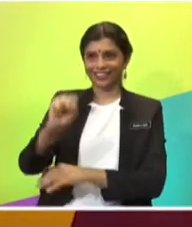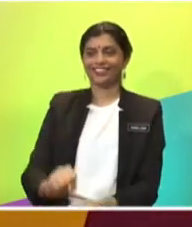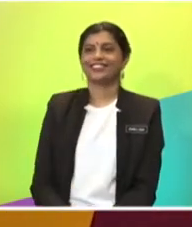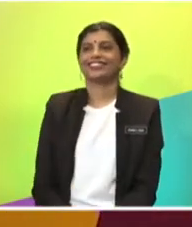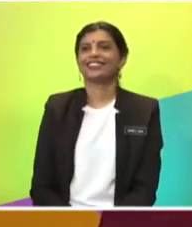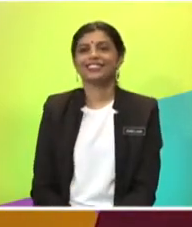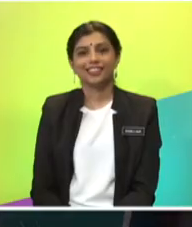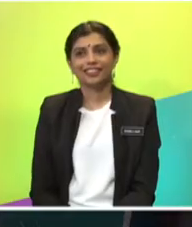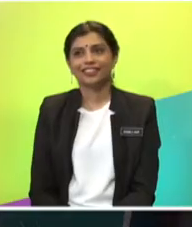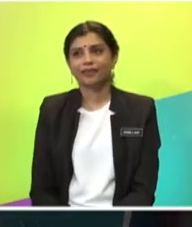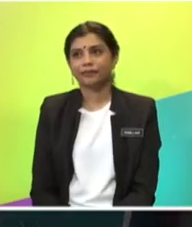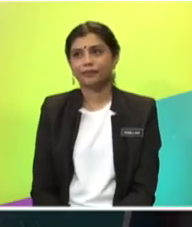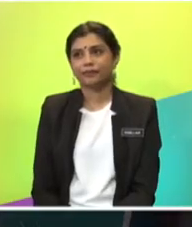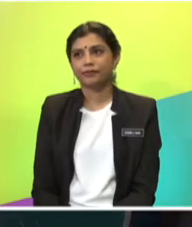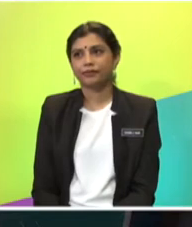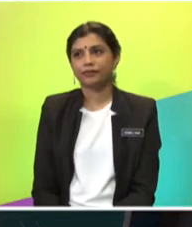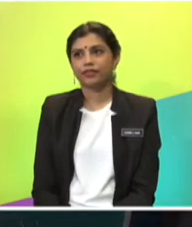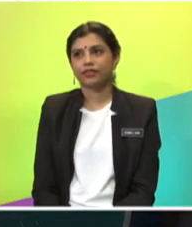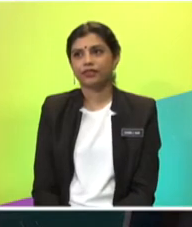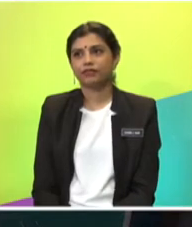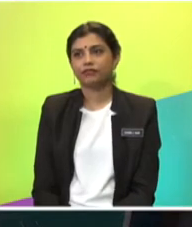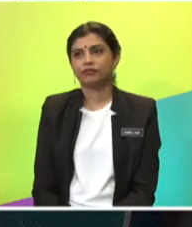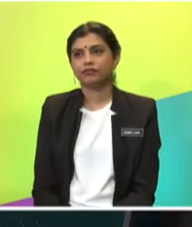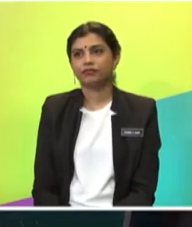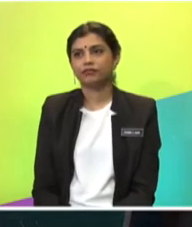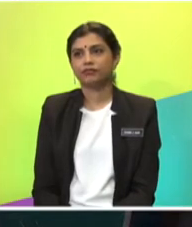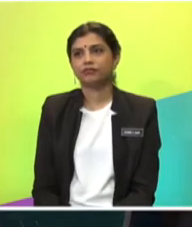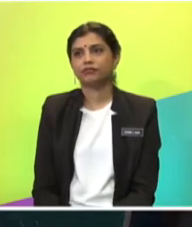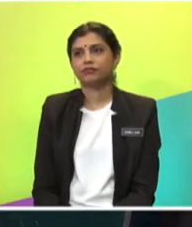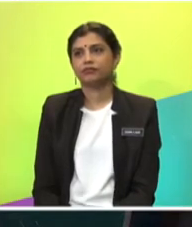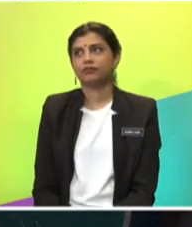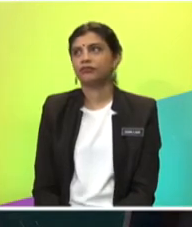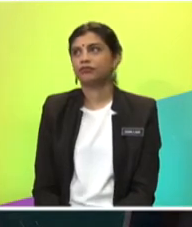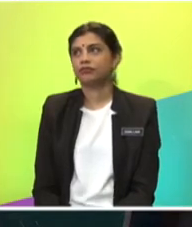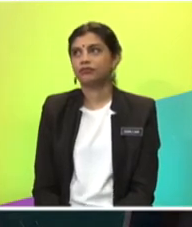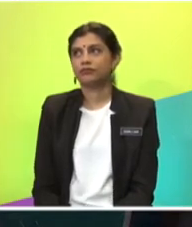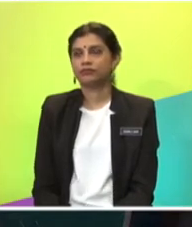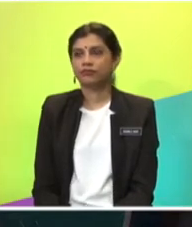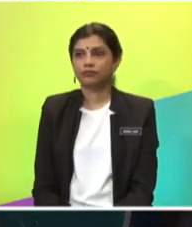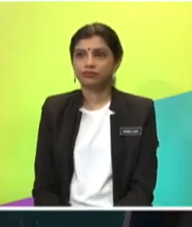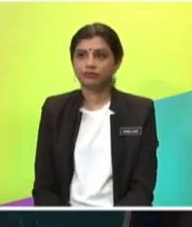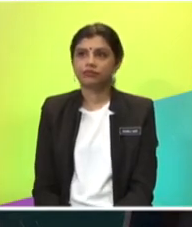Luis. Okey, Luis. Kalau Luis, cikgu Mas Diana kena take over.